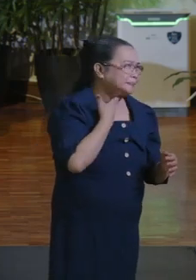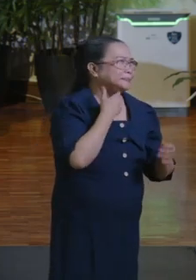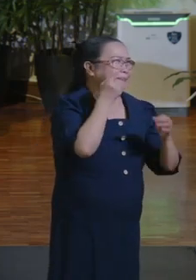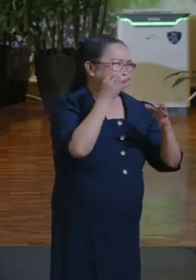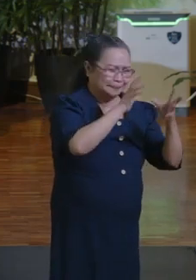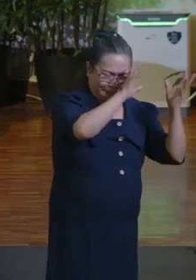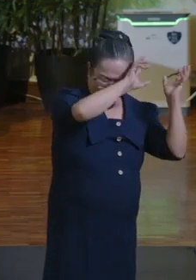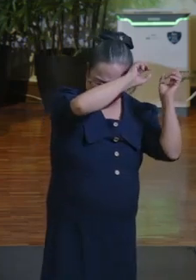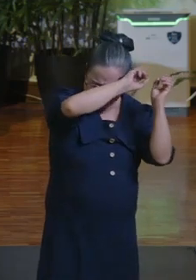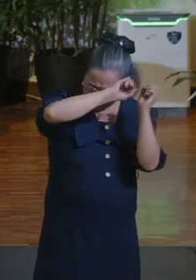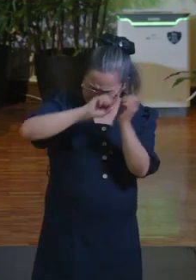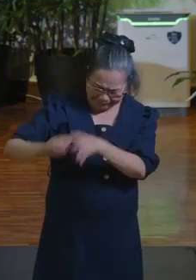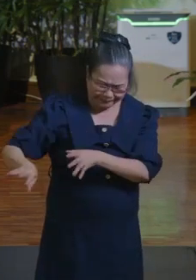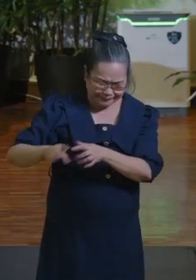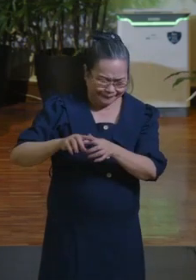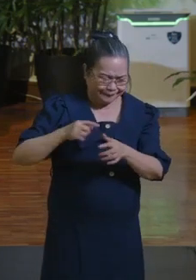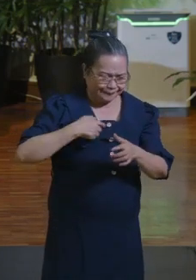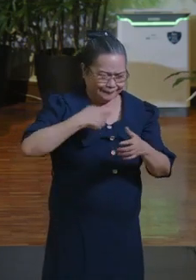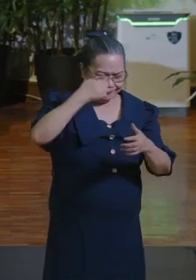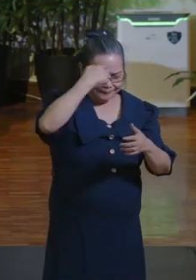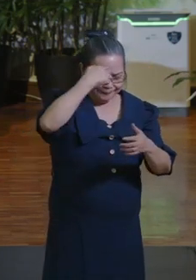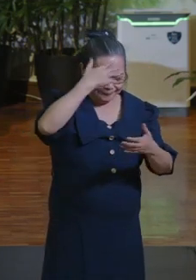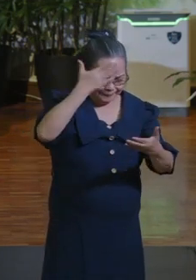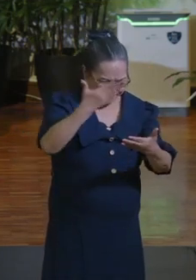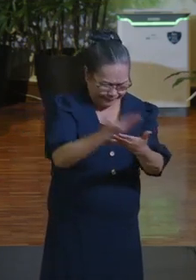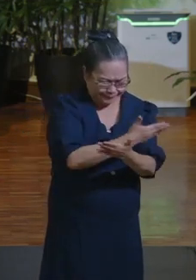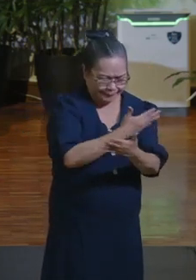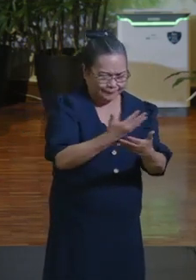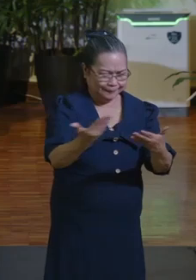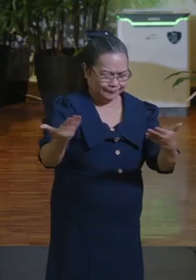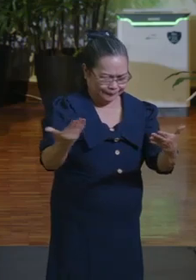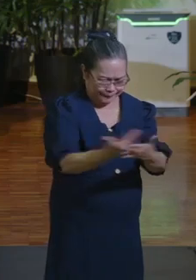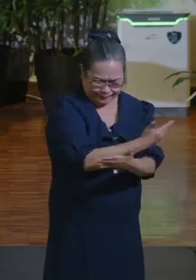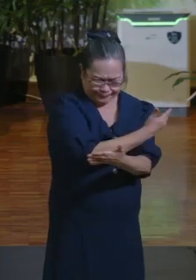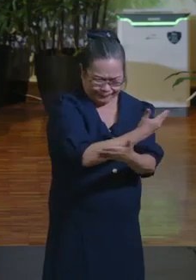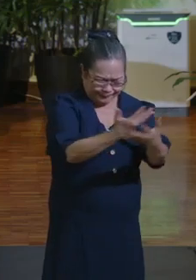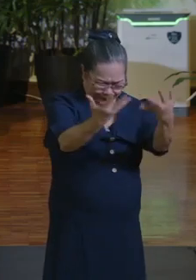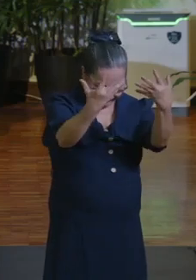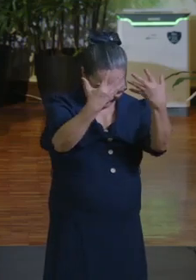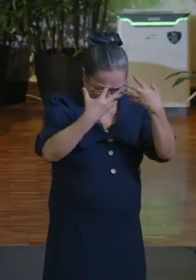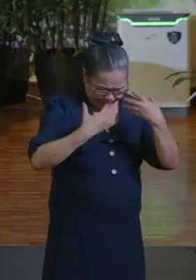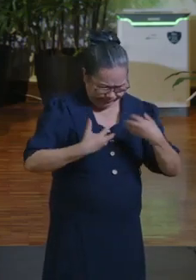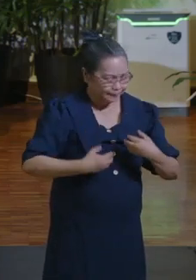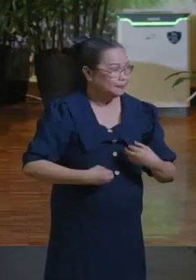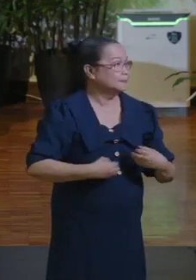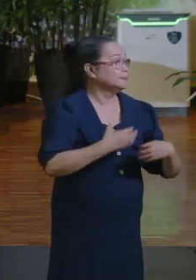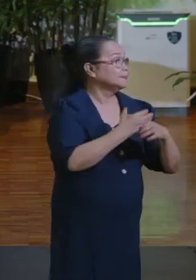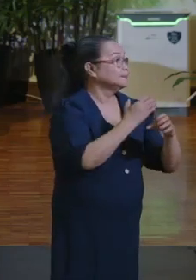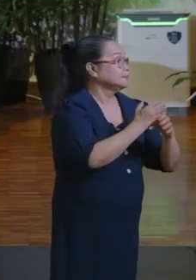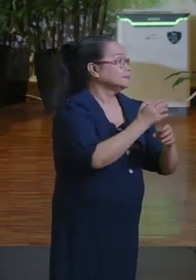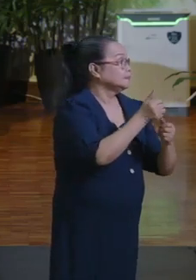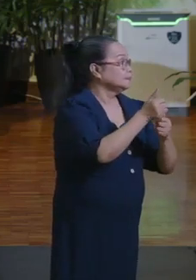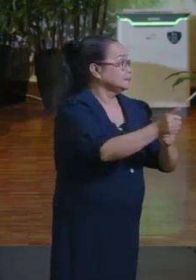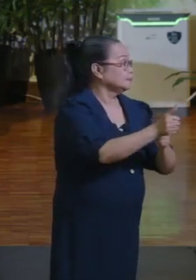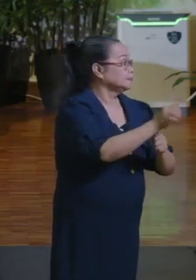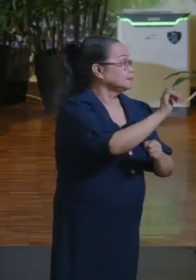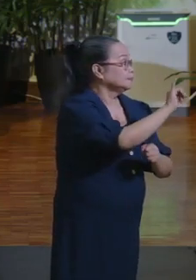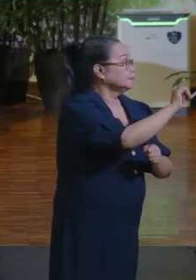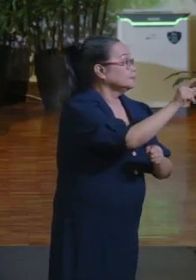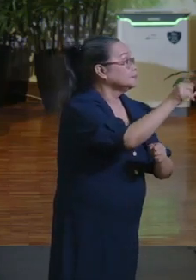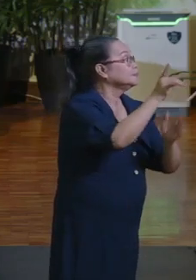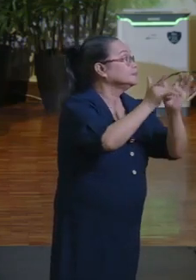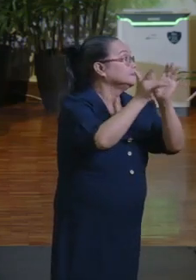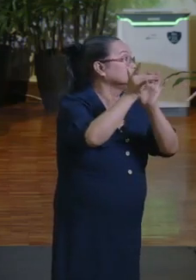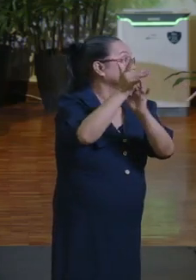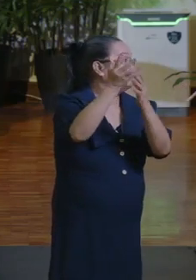to be renewed in the spirit of your minds, and to put on the new self, created after the likeness of God